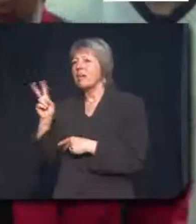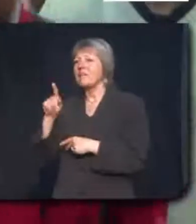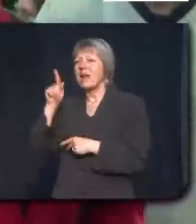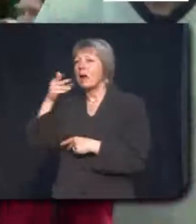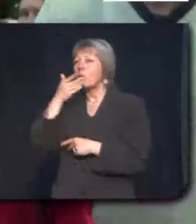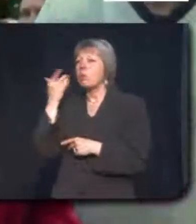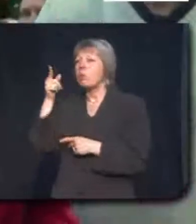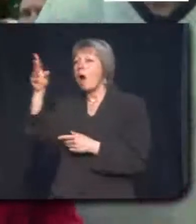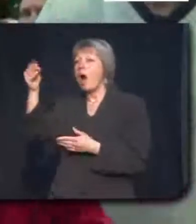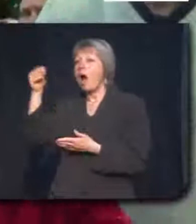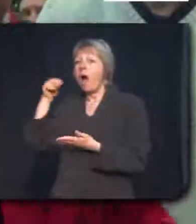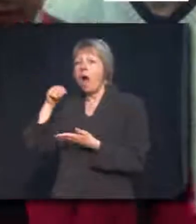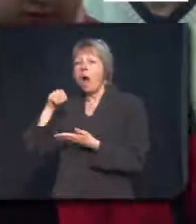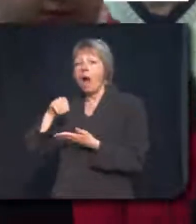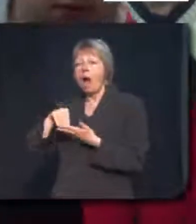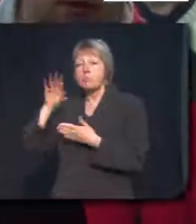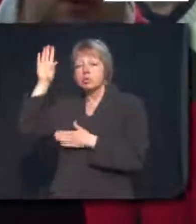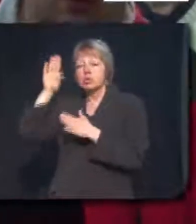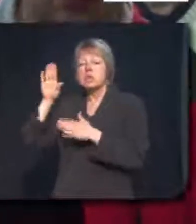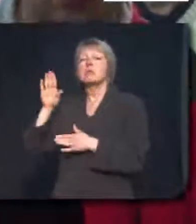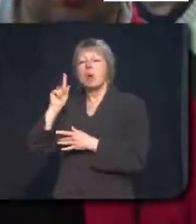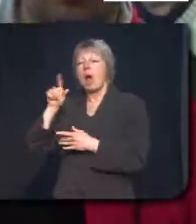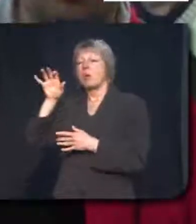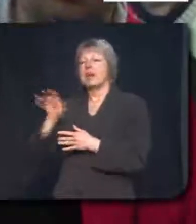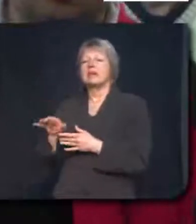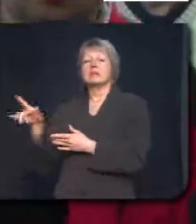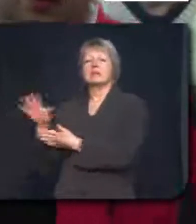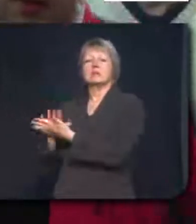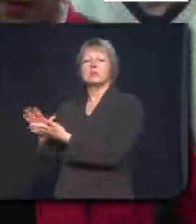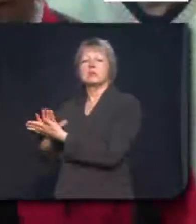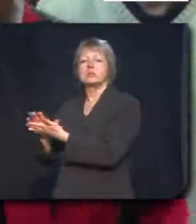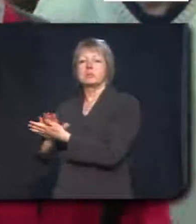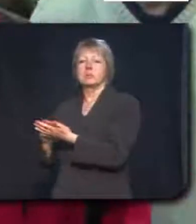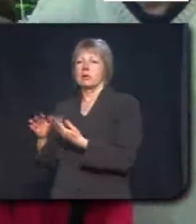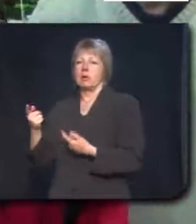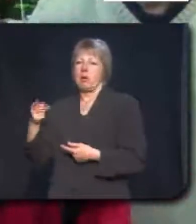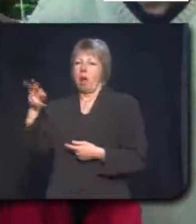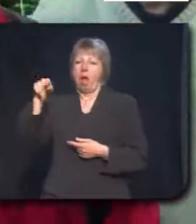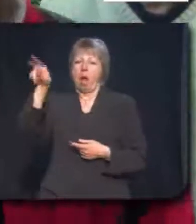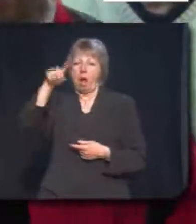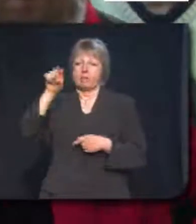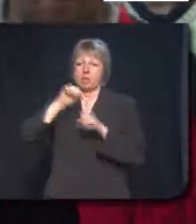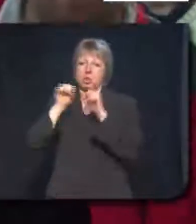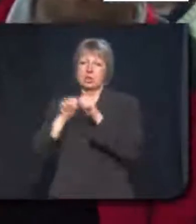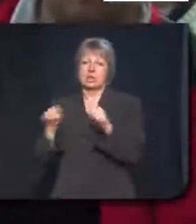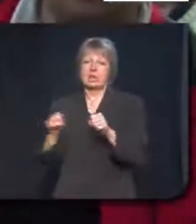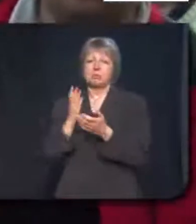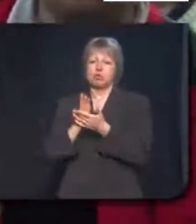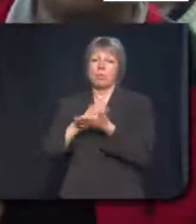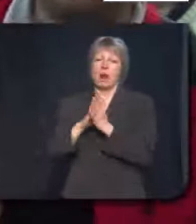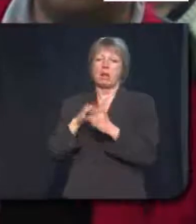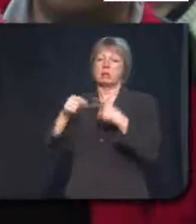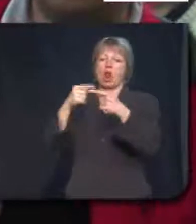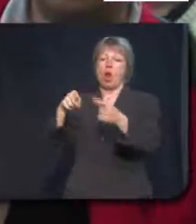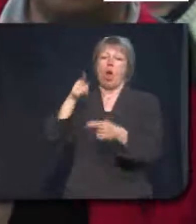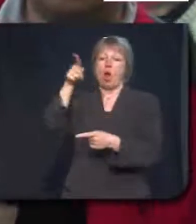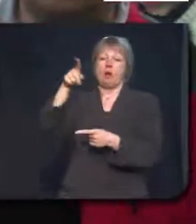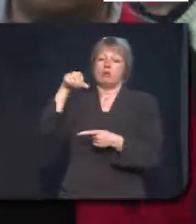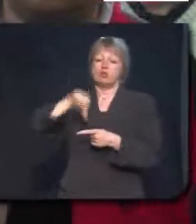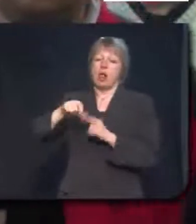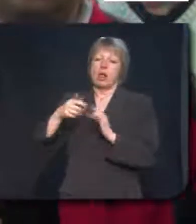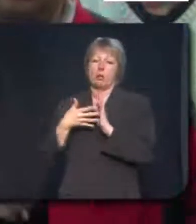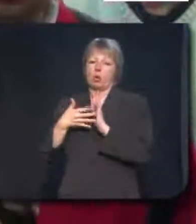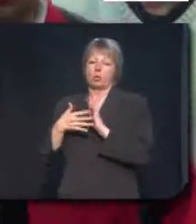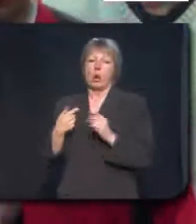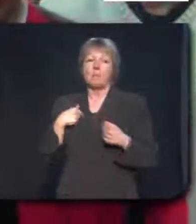abgestimmt in der Liste stehen und sind dadurch sehr sehr gut wir haben ähnliches System mit weniger Kontrollen in Hessen bereits in der Praxis eingeführt diese Wahl die wir hier